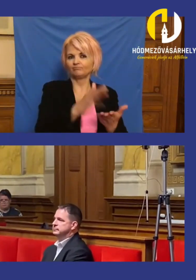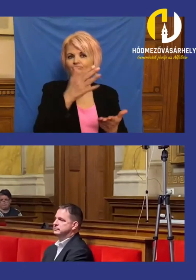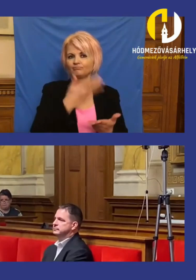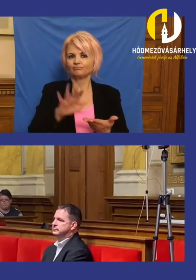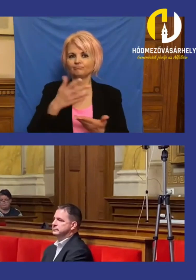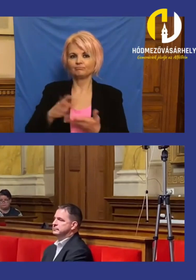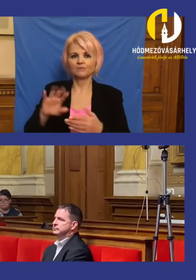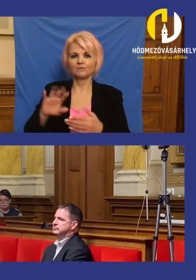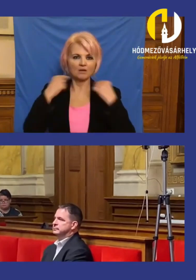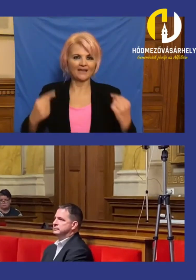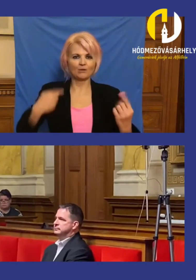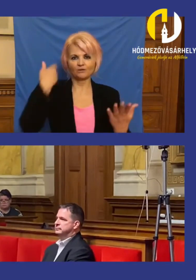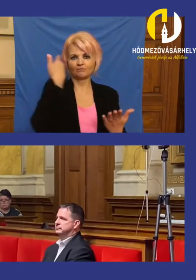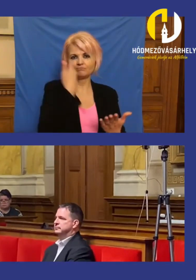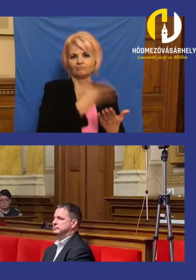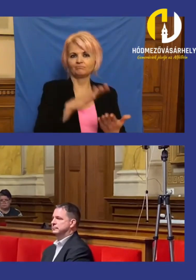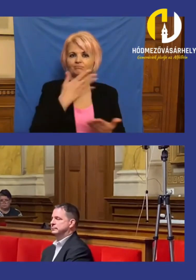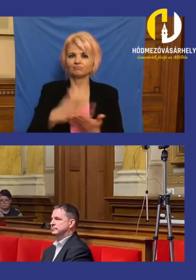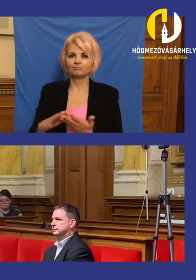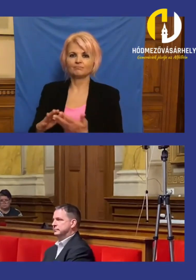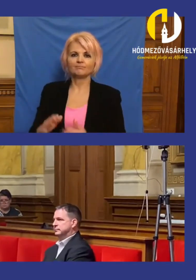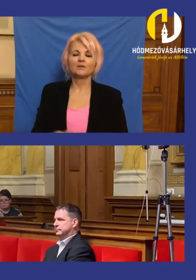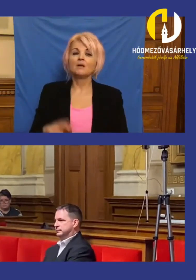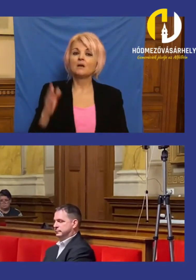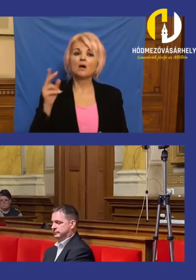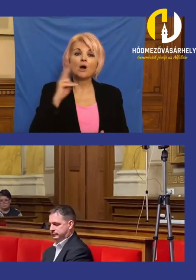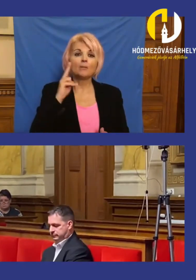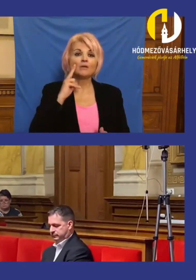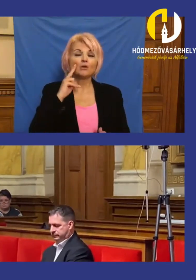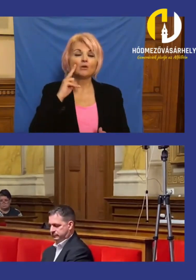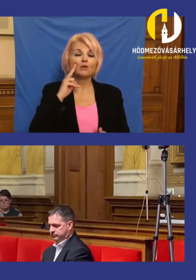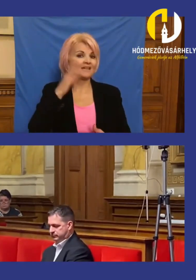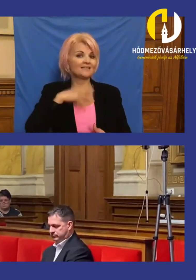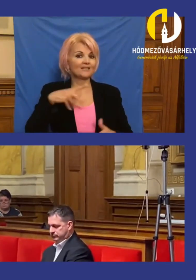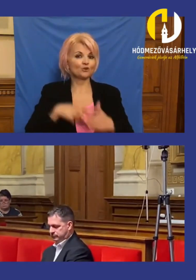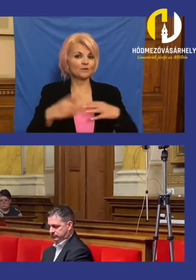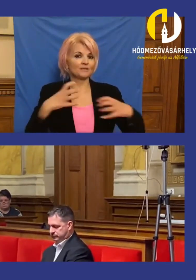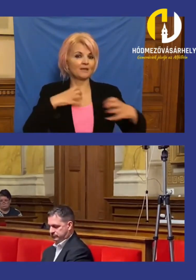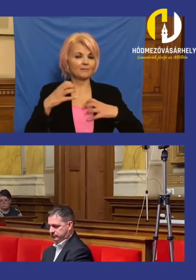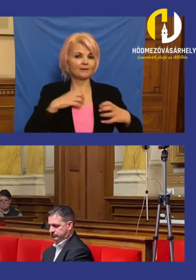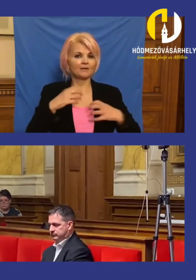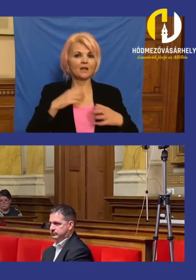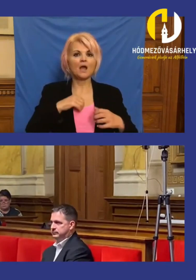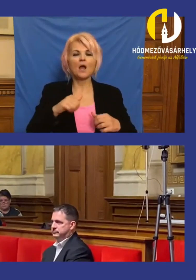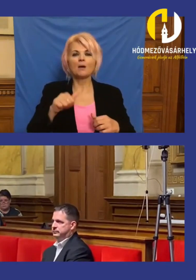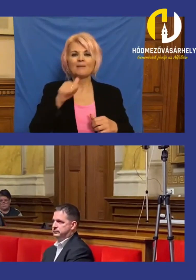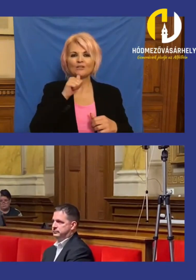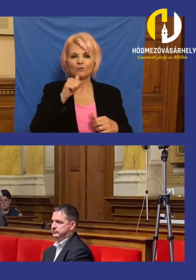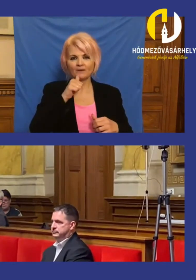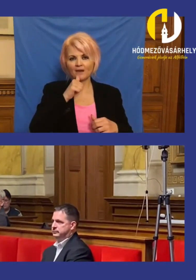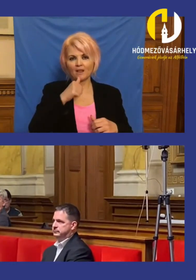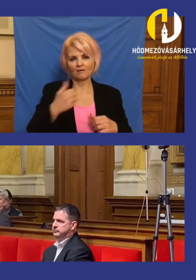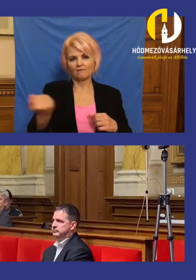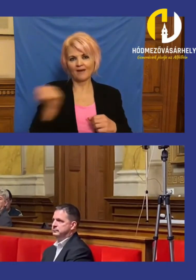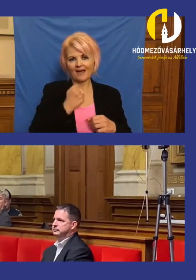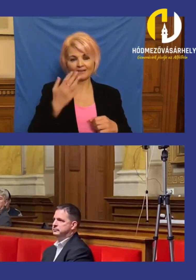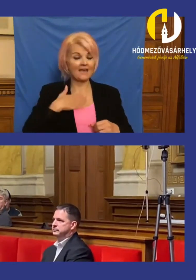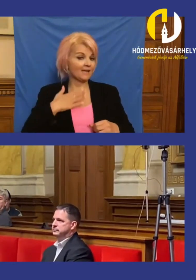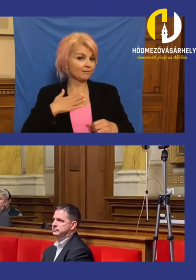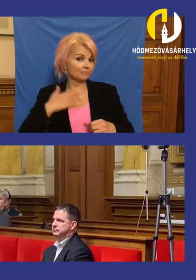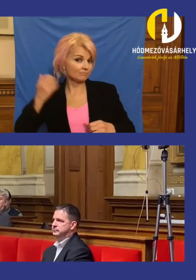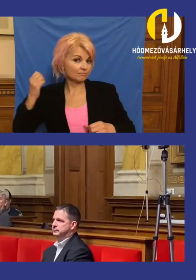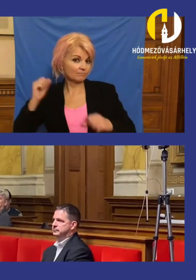A leghatározottabban elítélem, amikor egy fideszes közszereplőnél pedofil vádakról írtak, én magam védtem meg